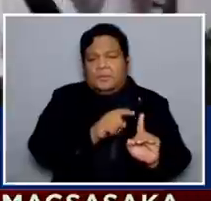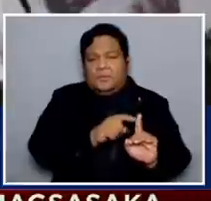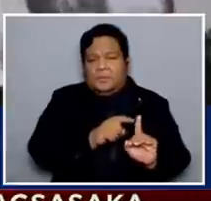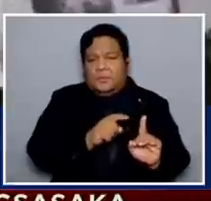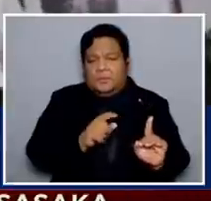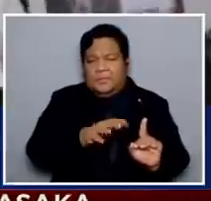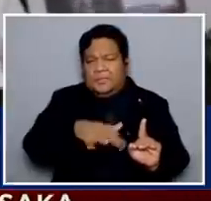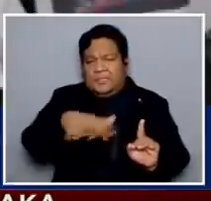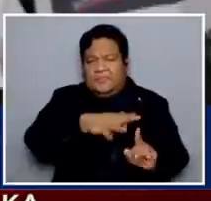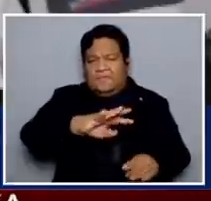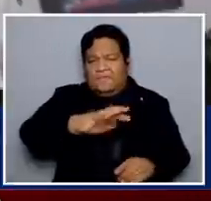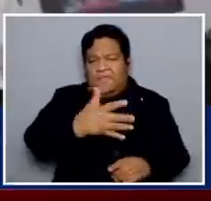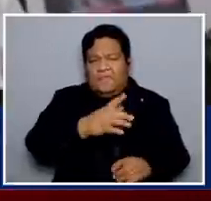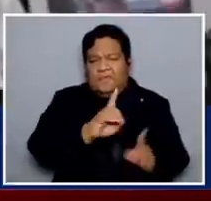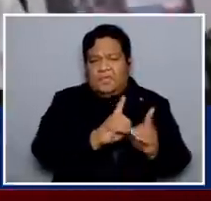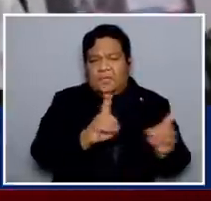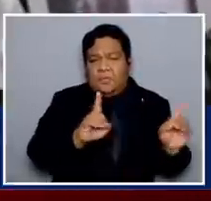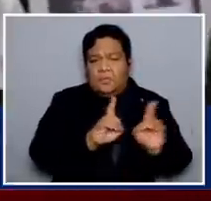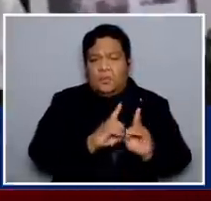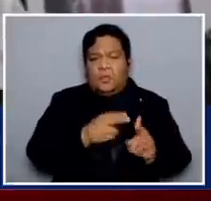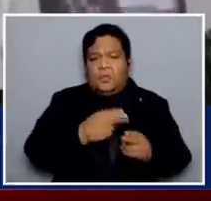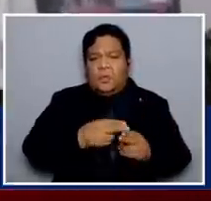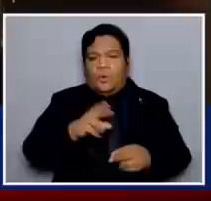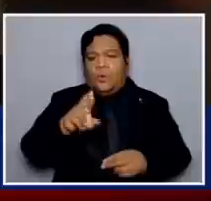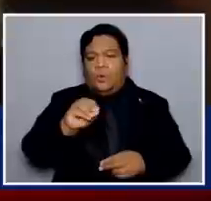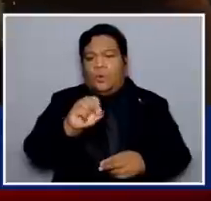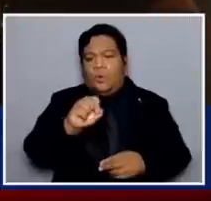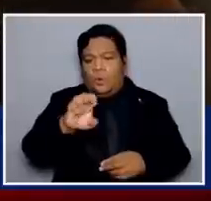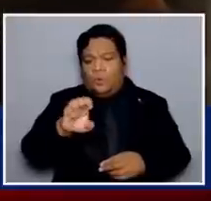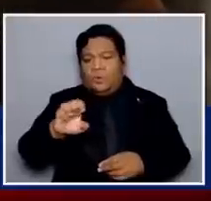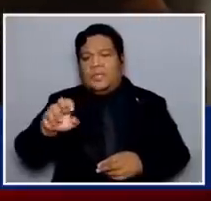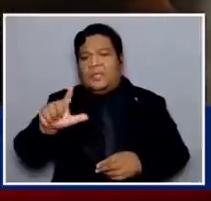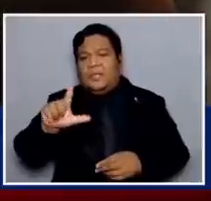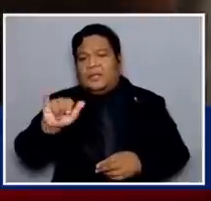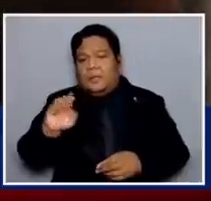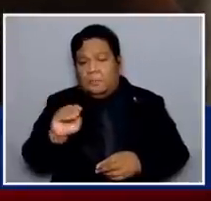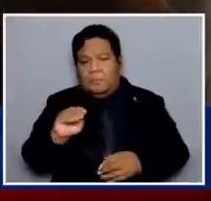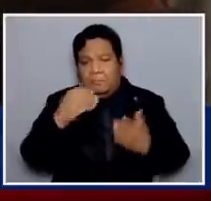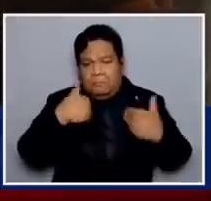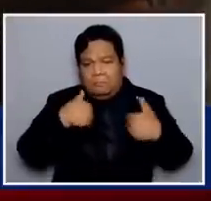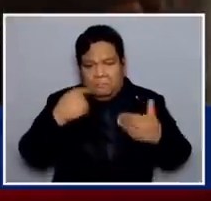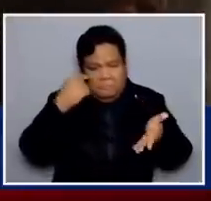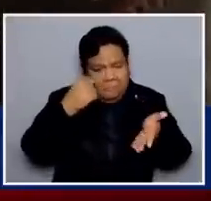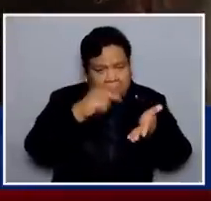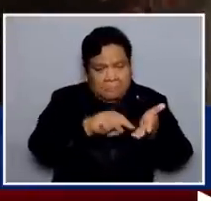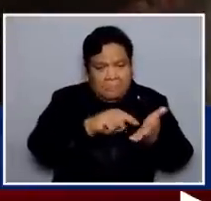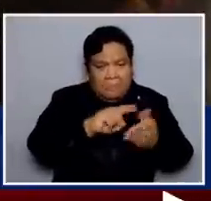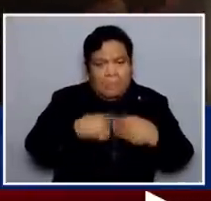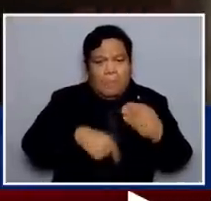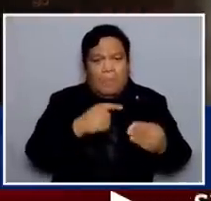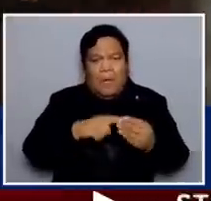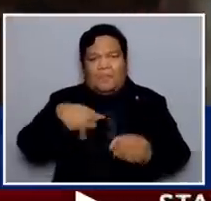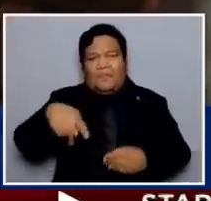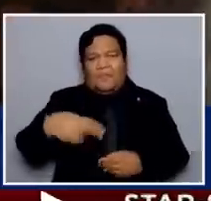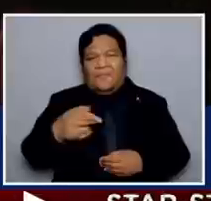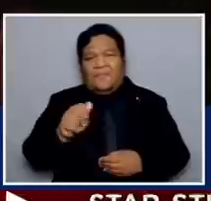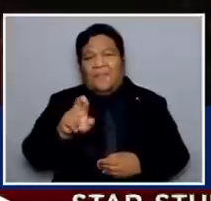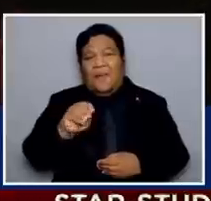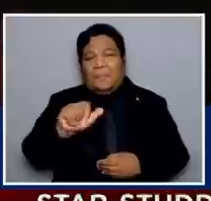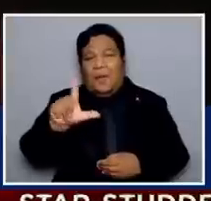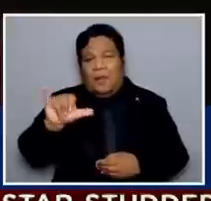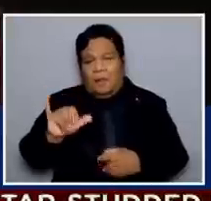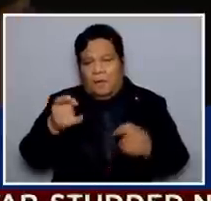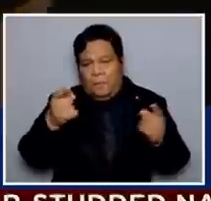District na si Rose Nono Lin na naimbestigahan sa Senado kaugnay ng Family Pharmaceuticals. Hinain ang